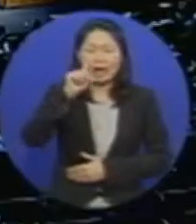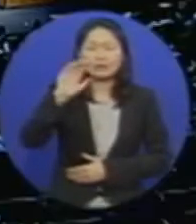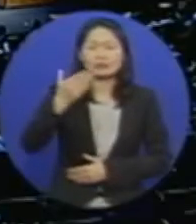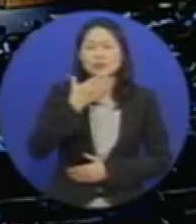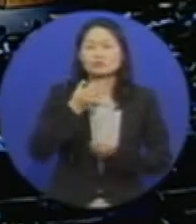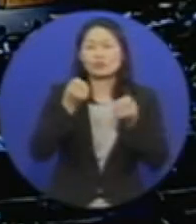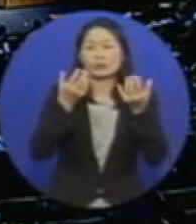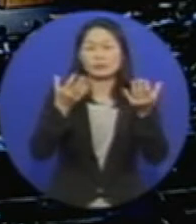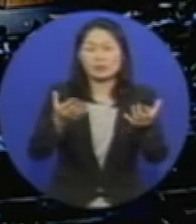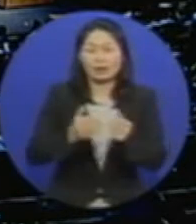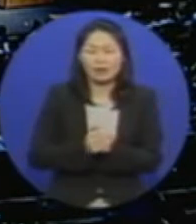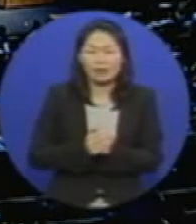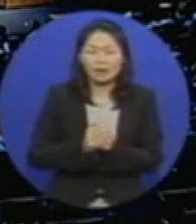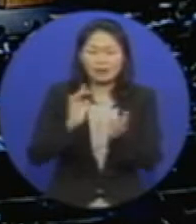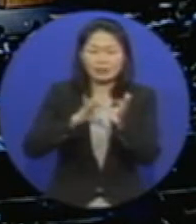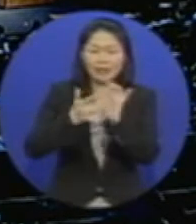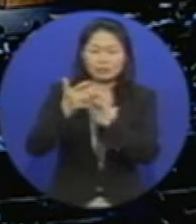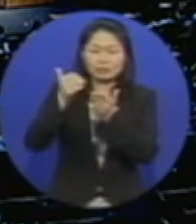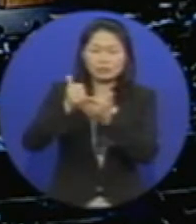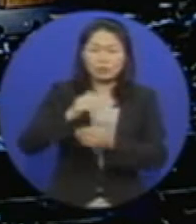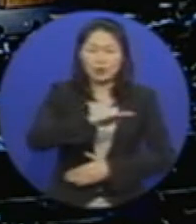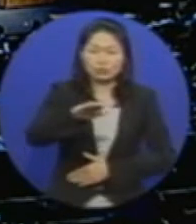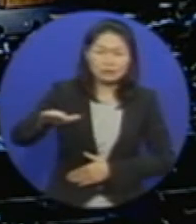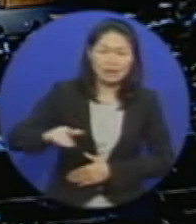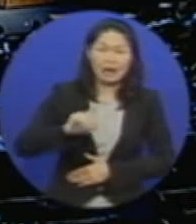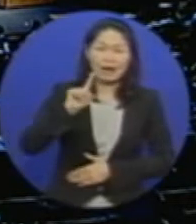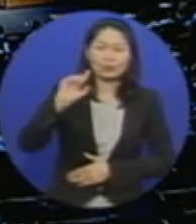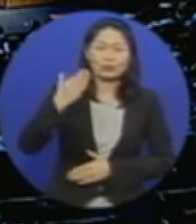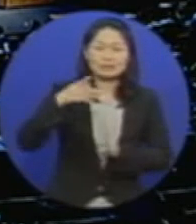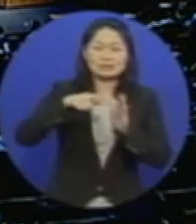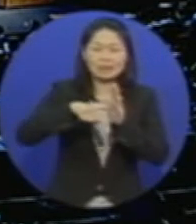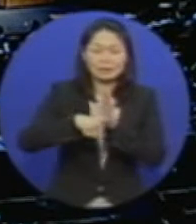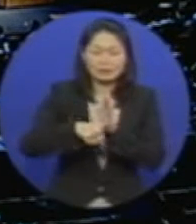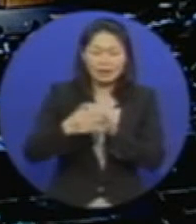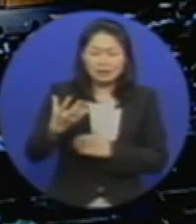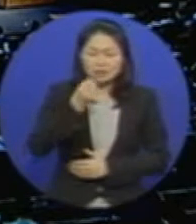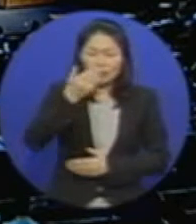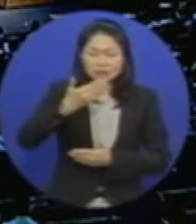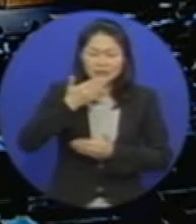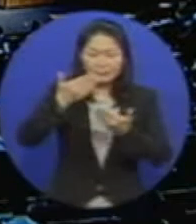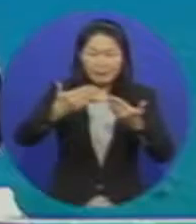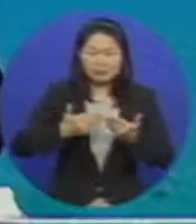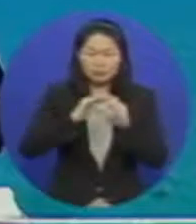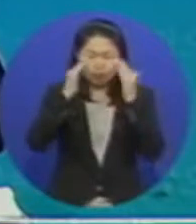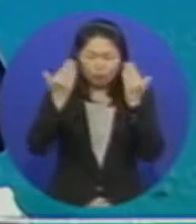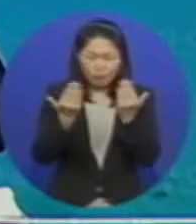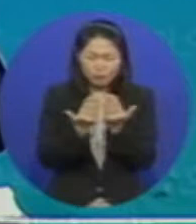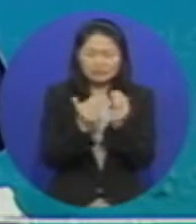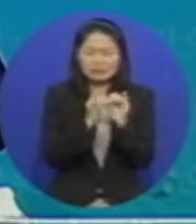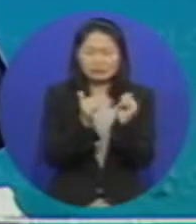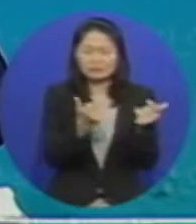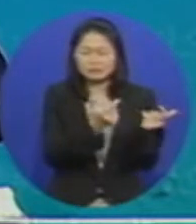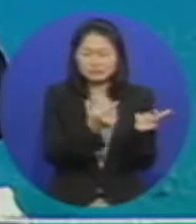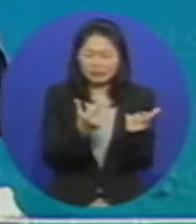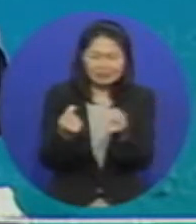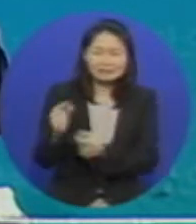이에요 예수님과 우리가 않아 되는 시간이고 정찰을 받은 모든 이들은 또 하나에요